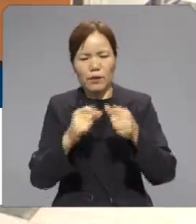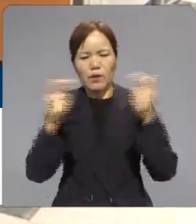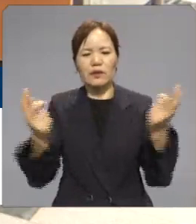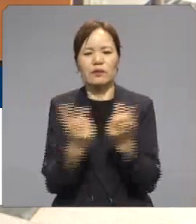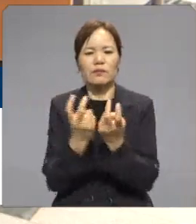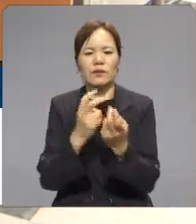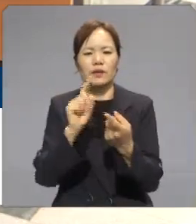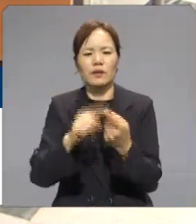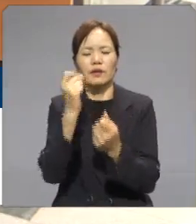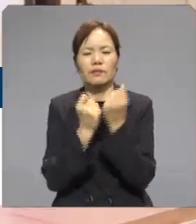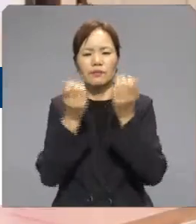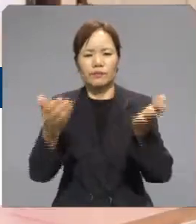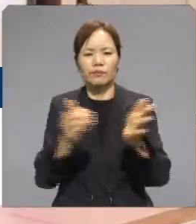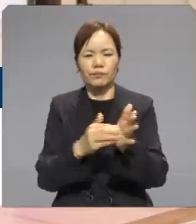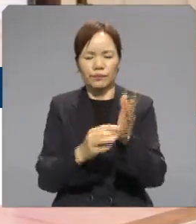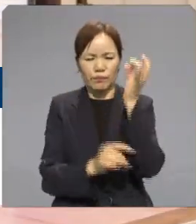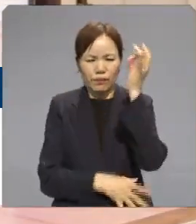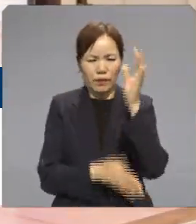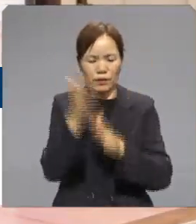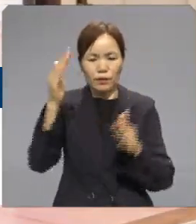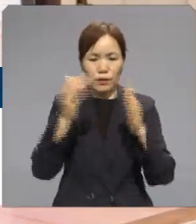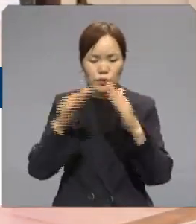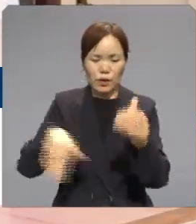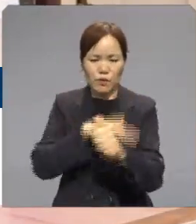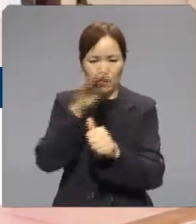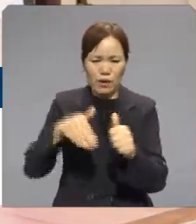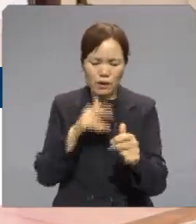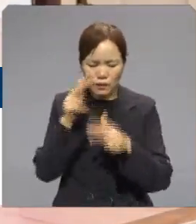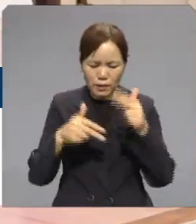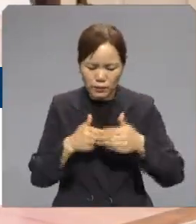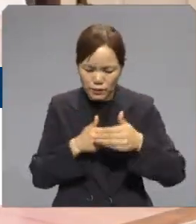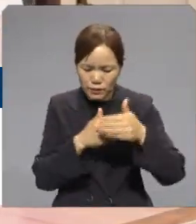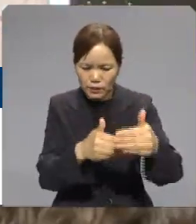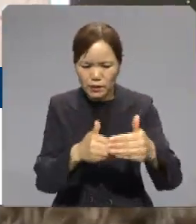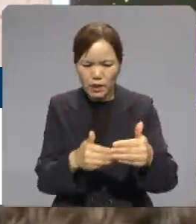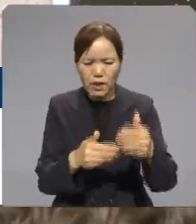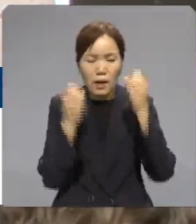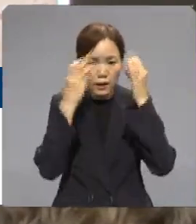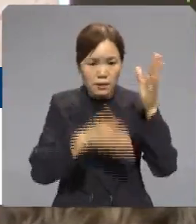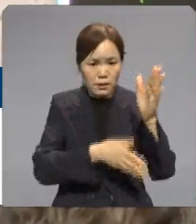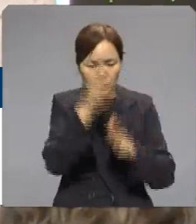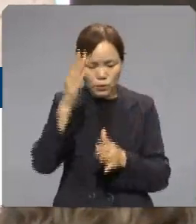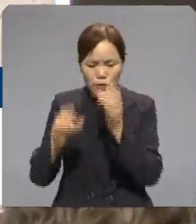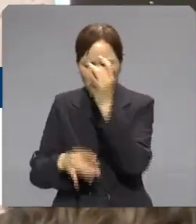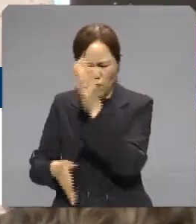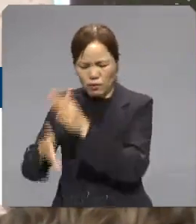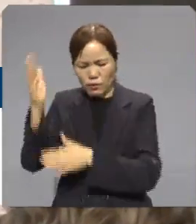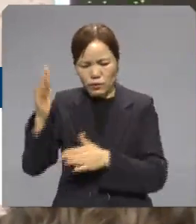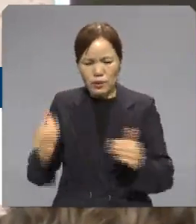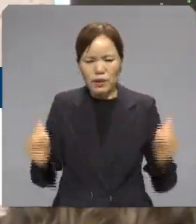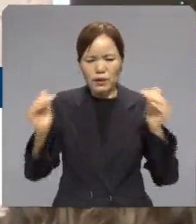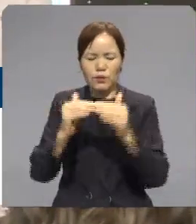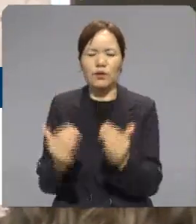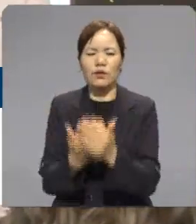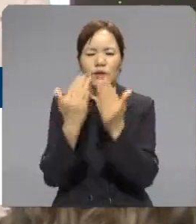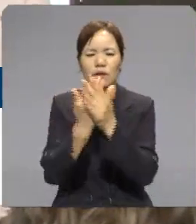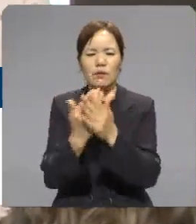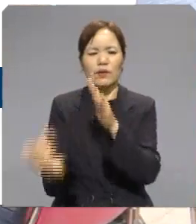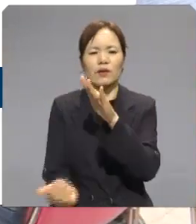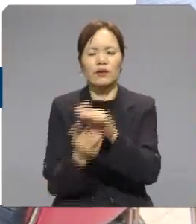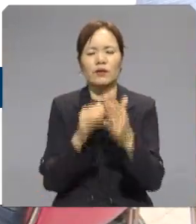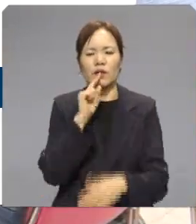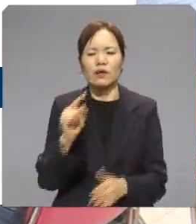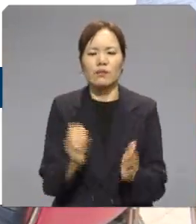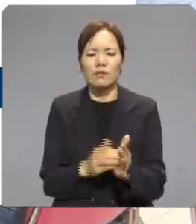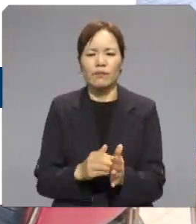설명했습니다 원도심 주거 환경 사업도 차질없이 진행해 신도시와 원도심 균형 를 이루겠다고 말했습니다